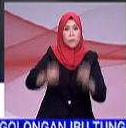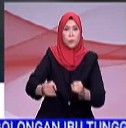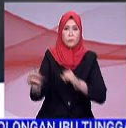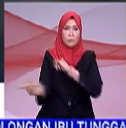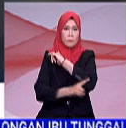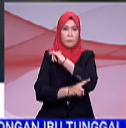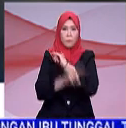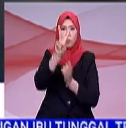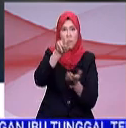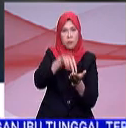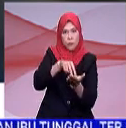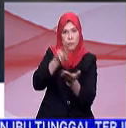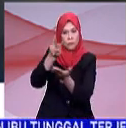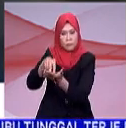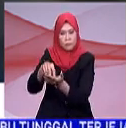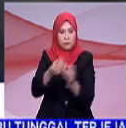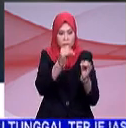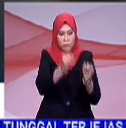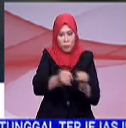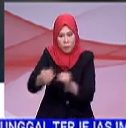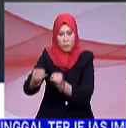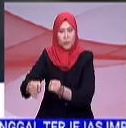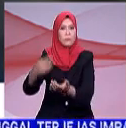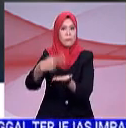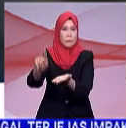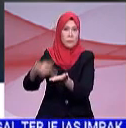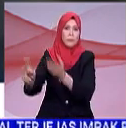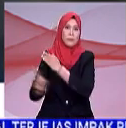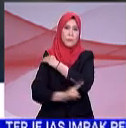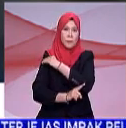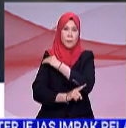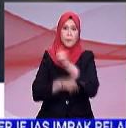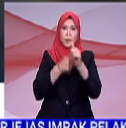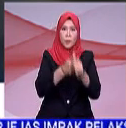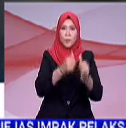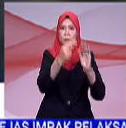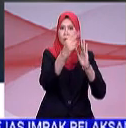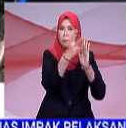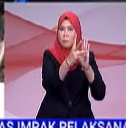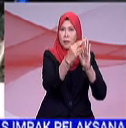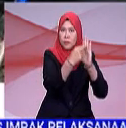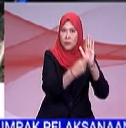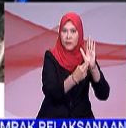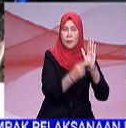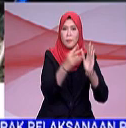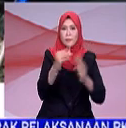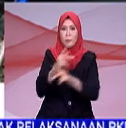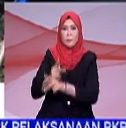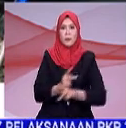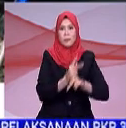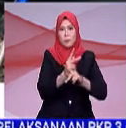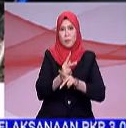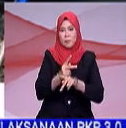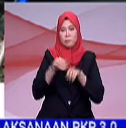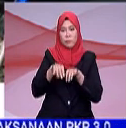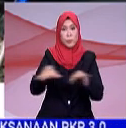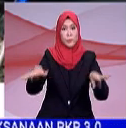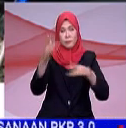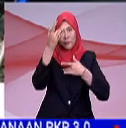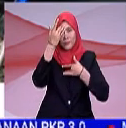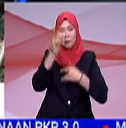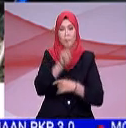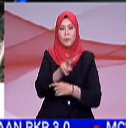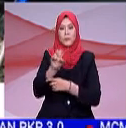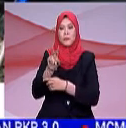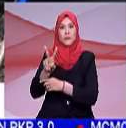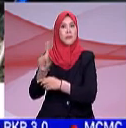dikompaun RM2,000 setiap seorang di bawah Peraturan 16, Peraturan-Peraturan Pencegahan dan Pengawalan Penyakit Berjangkit No.